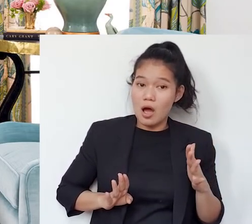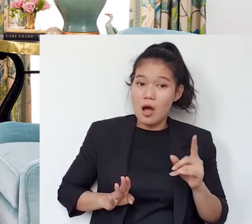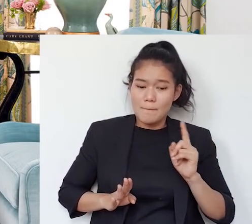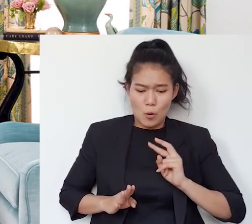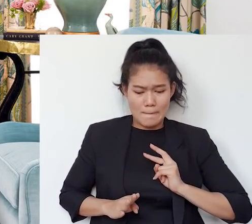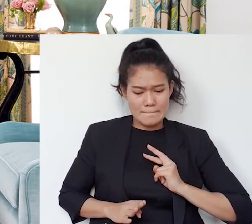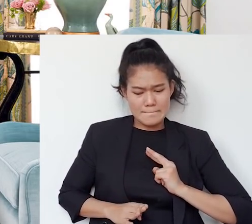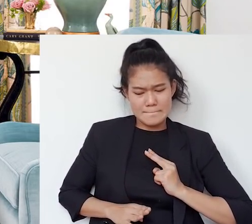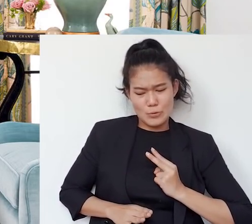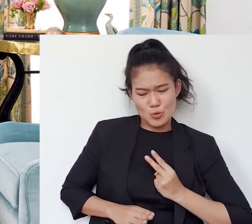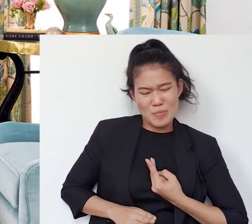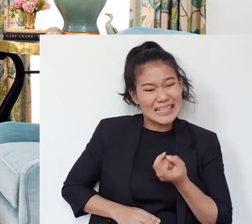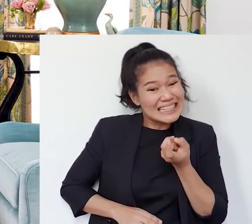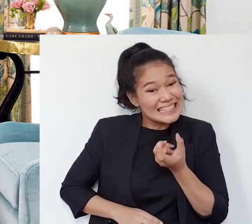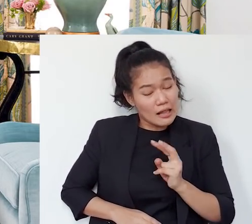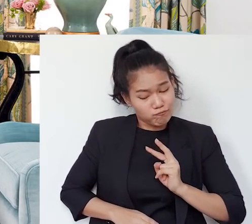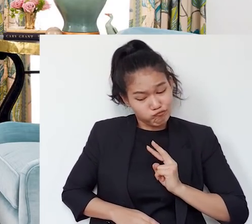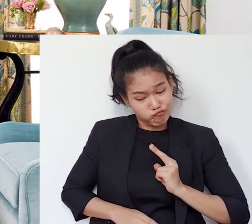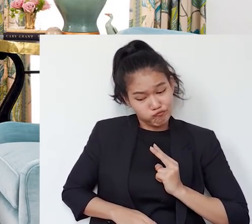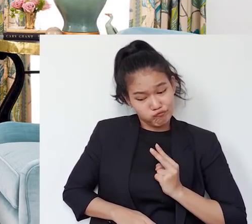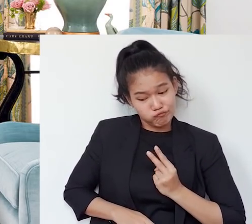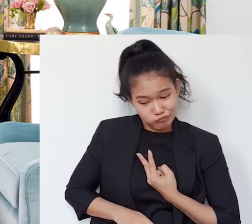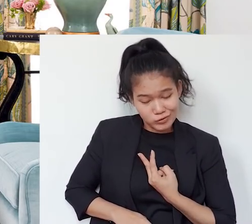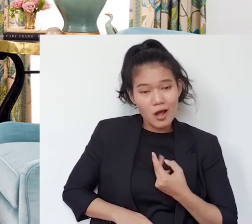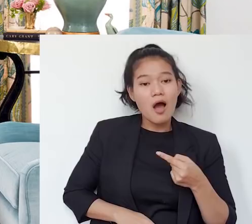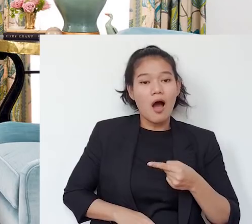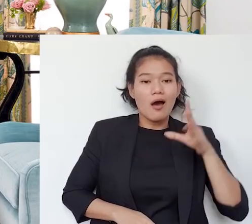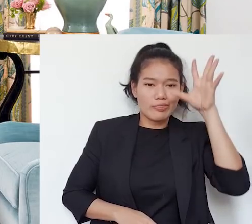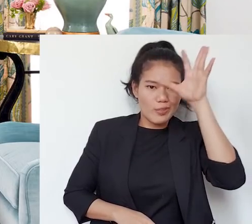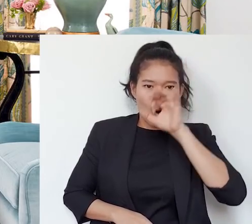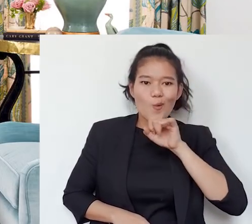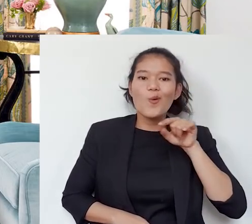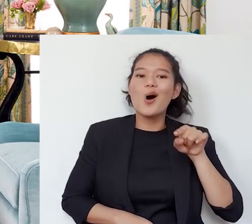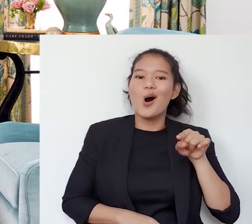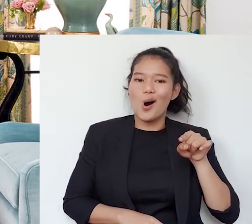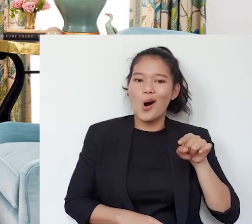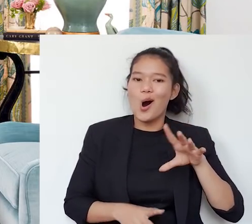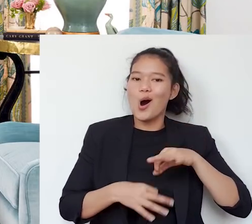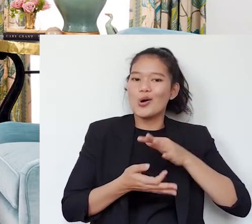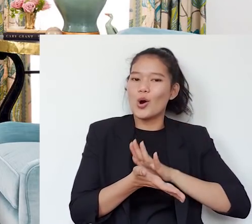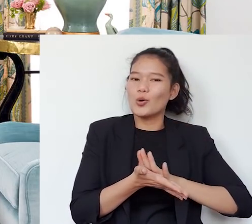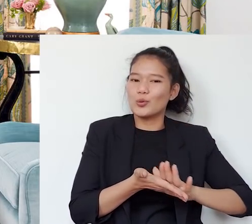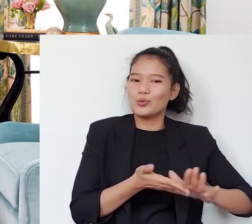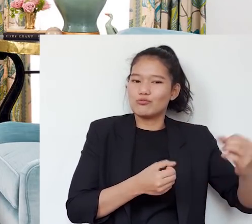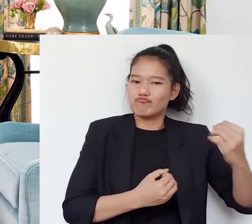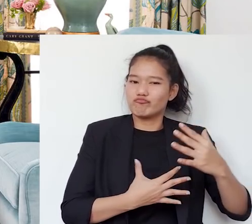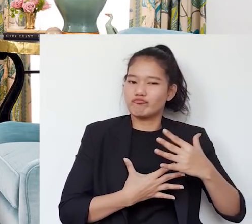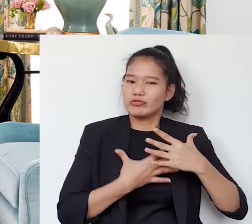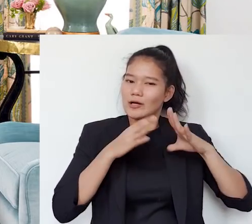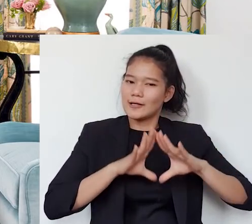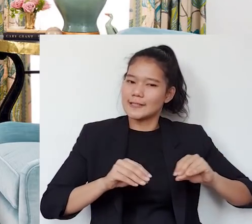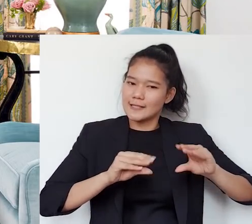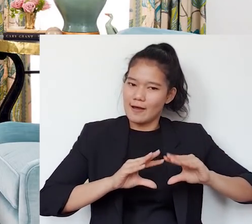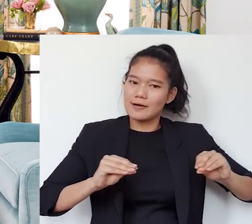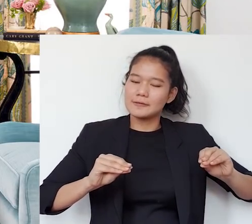yang kecil-kecil sekalipun adalah perubahan di mana Roh Kudus bekerja?